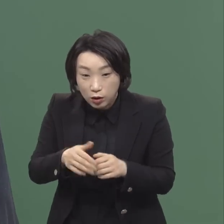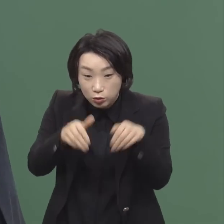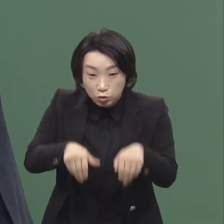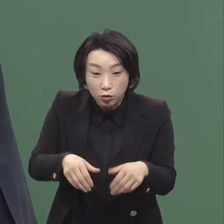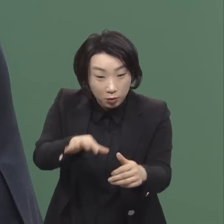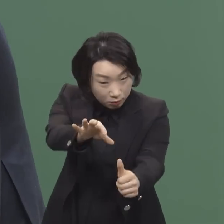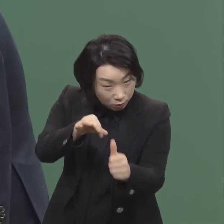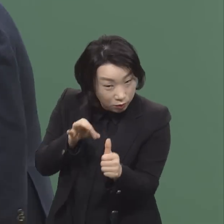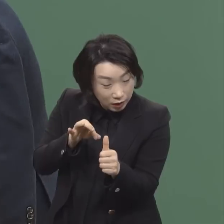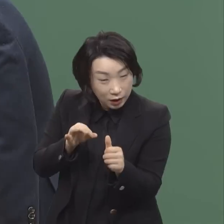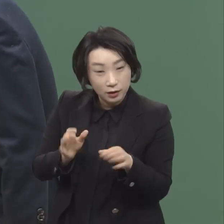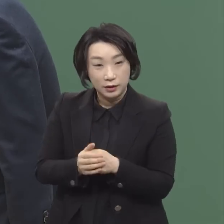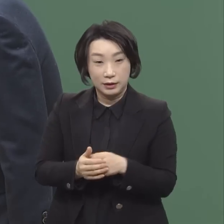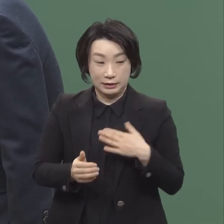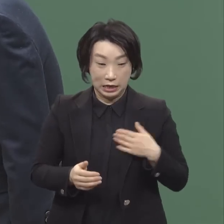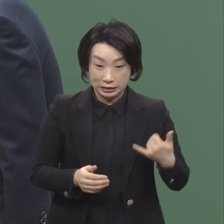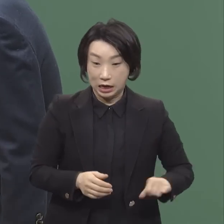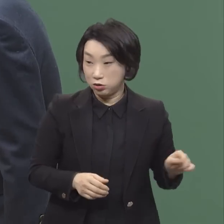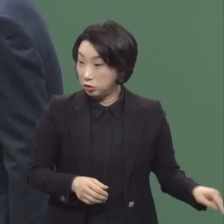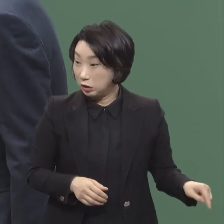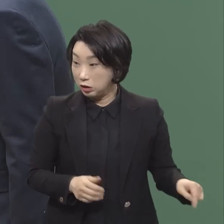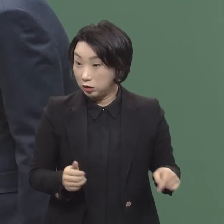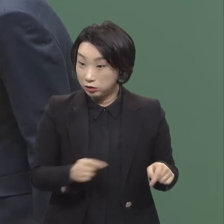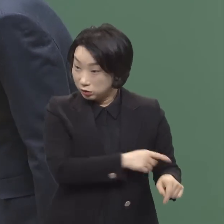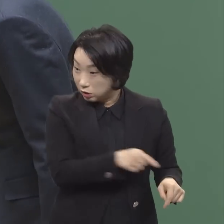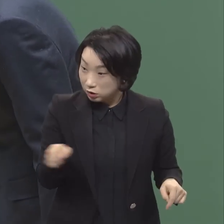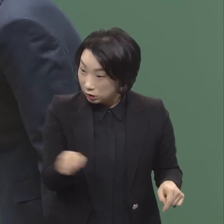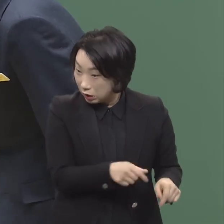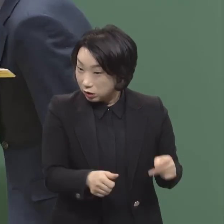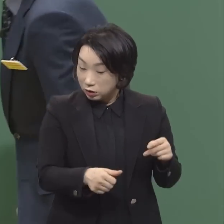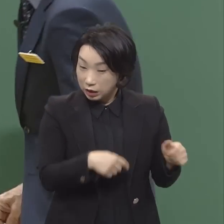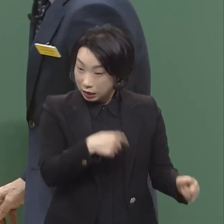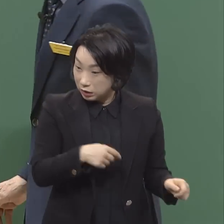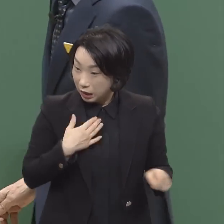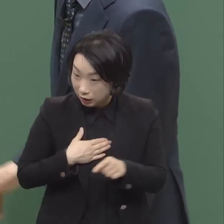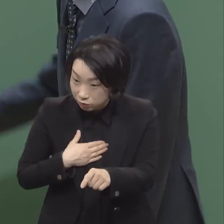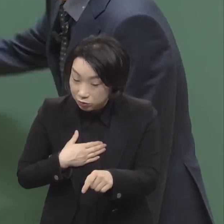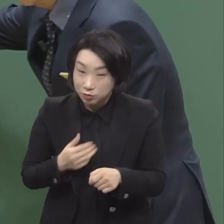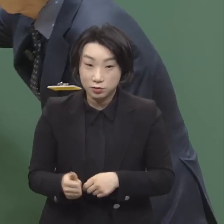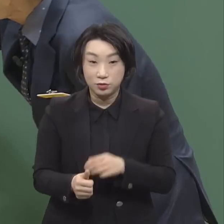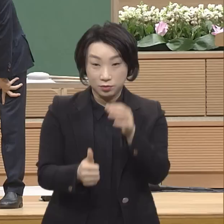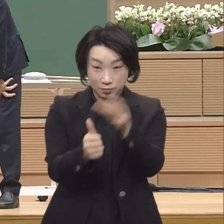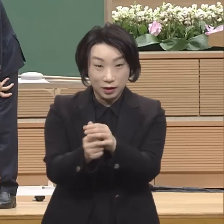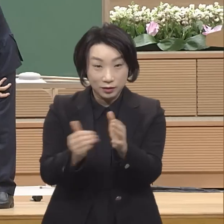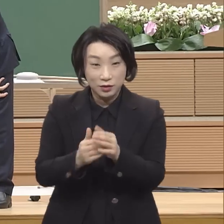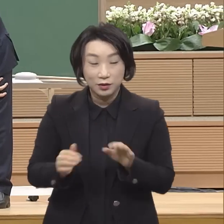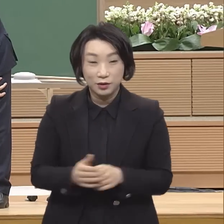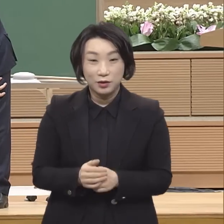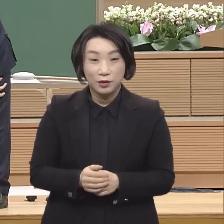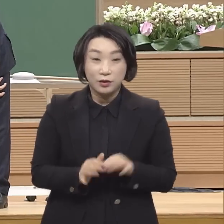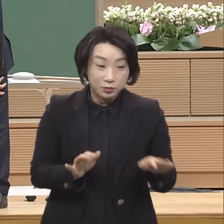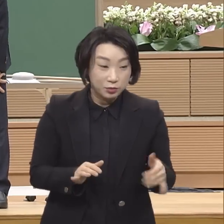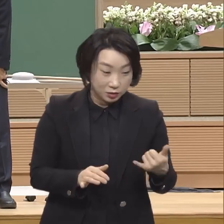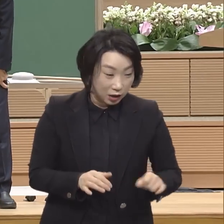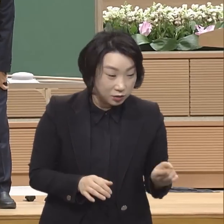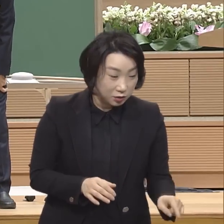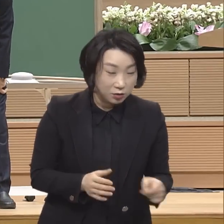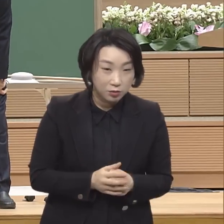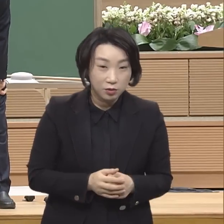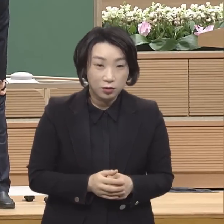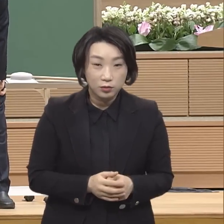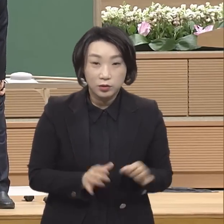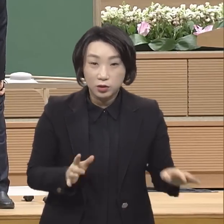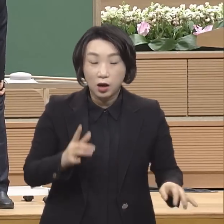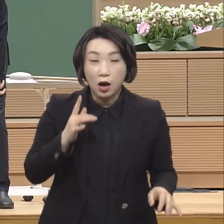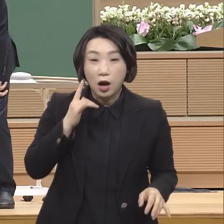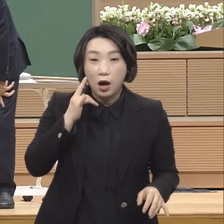자기 자식을 맡깁니다. 교육을 시켜라. 그러면 자기 자식이 자기